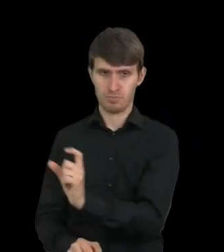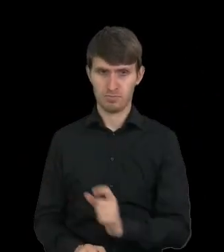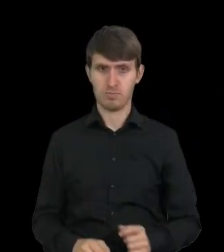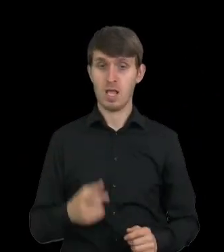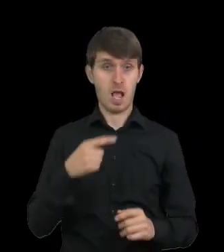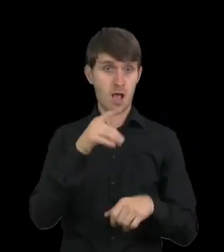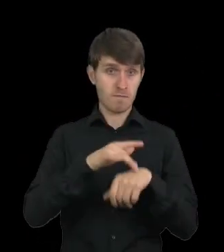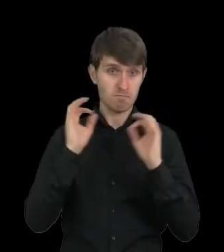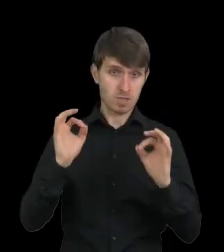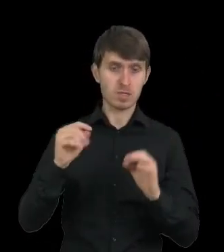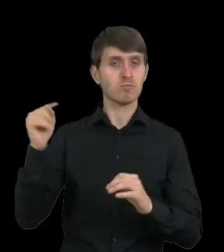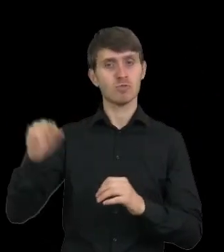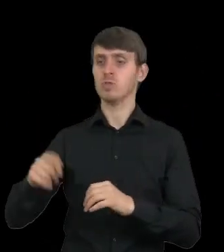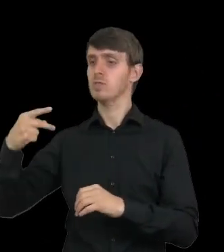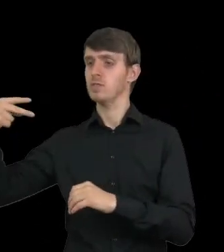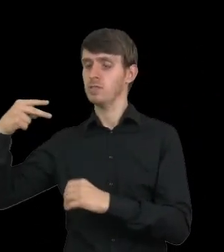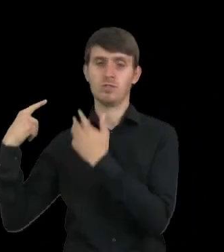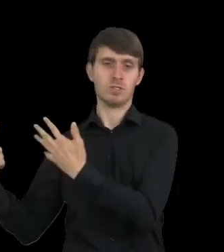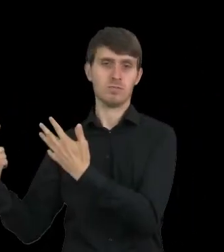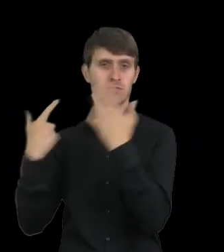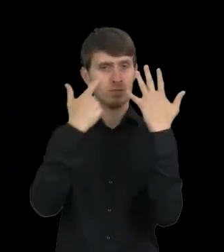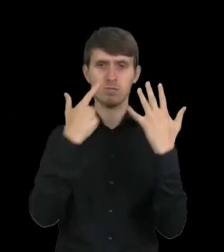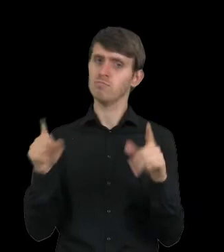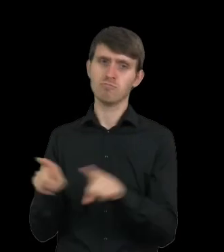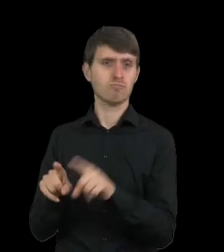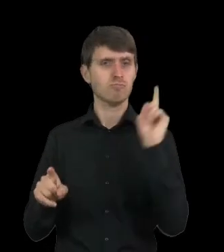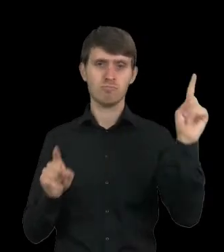Aby równanie było prawdziwe, musi to dawać wynik 7.